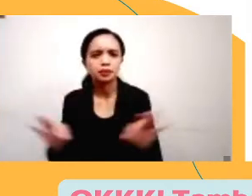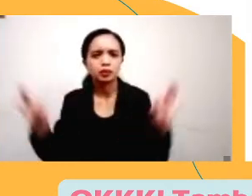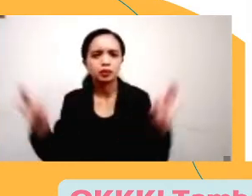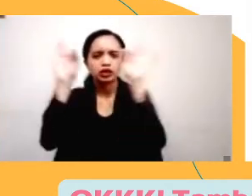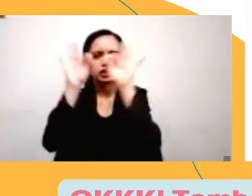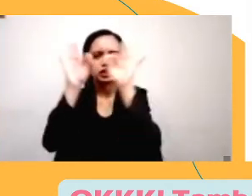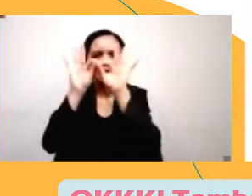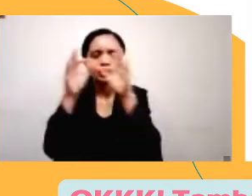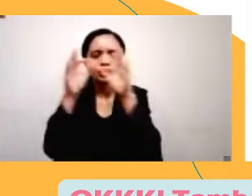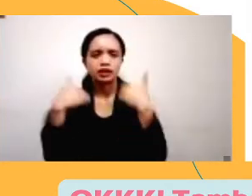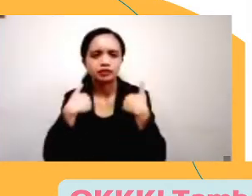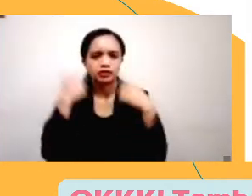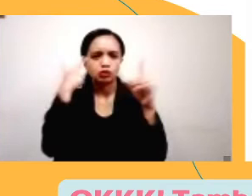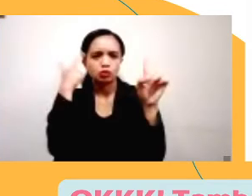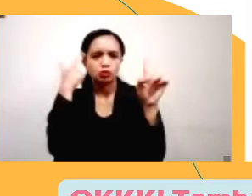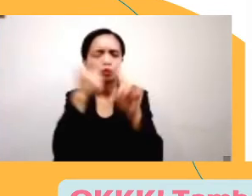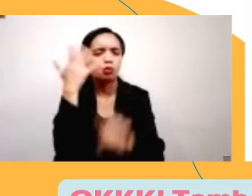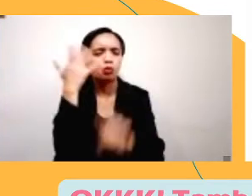na goals?